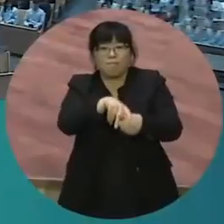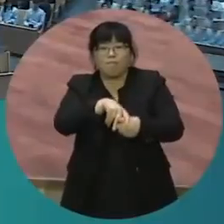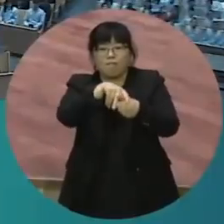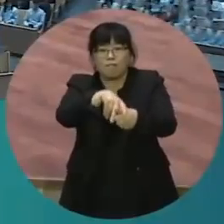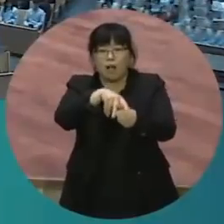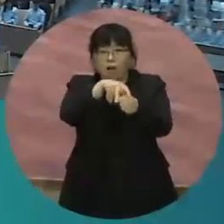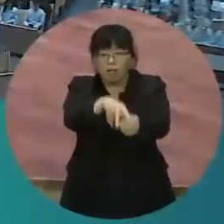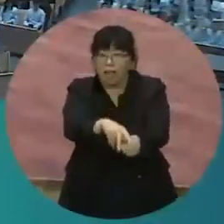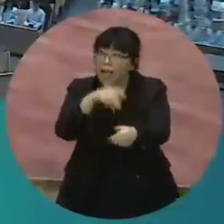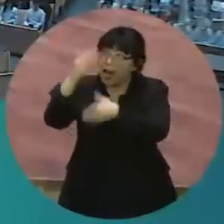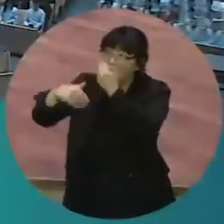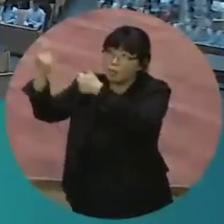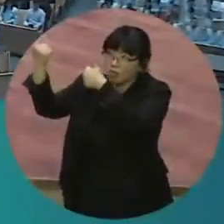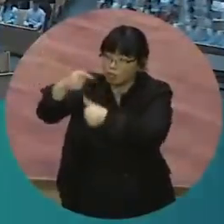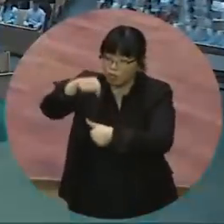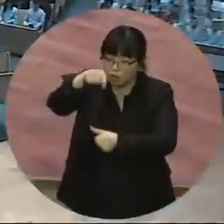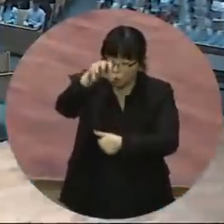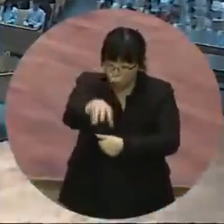곳으로 가더니,